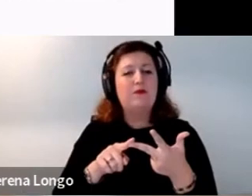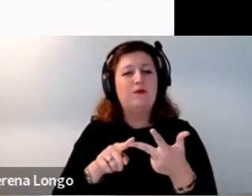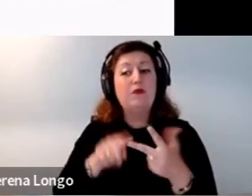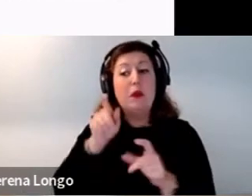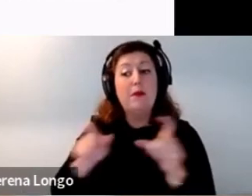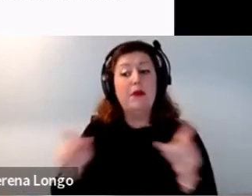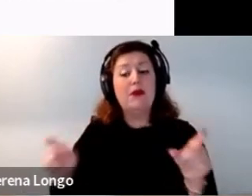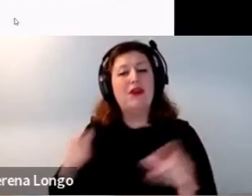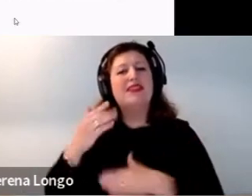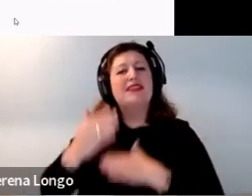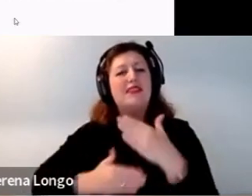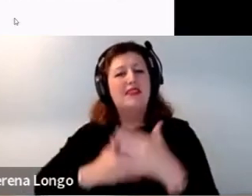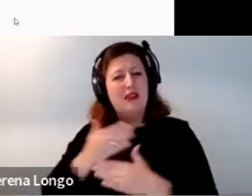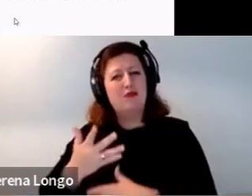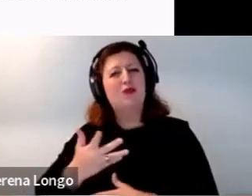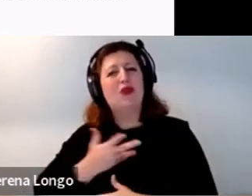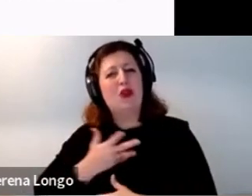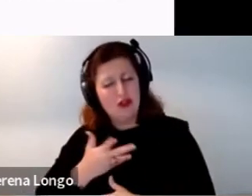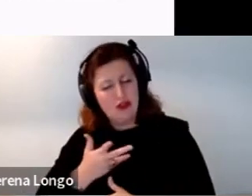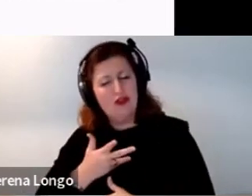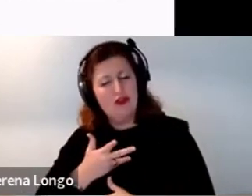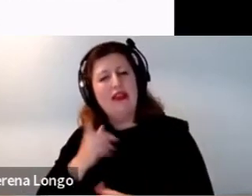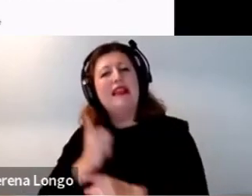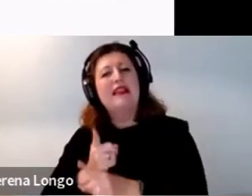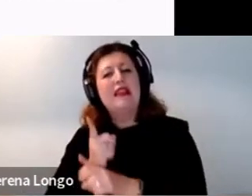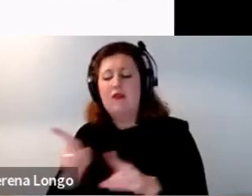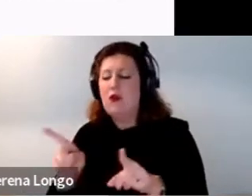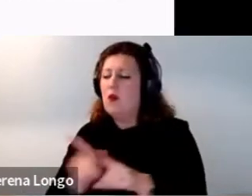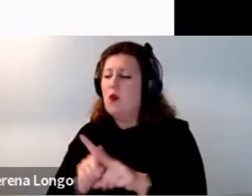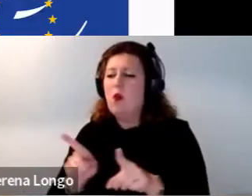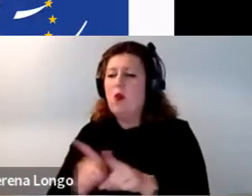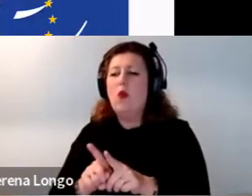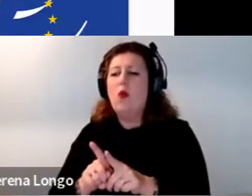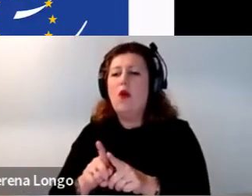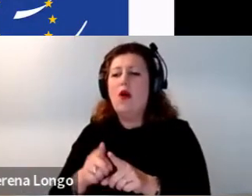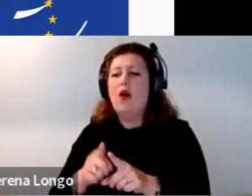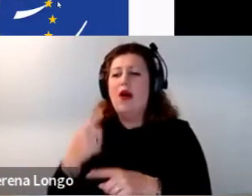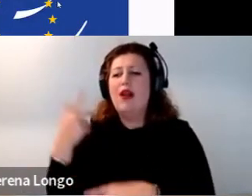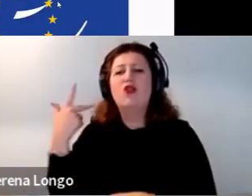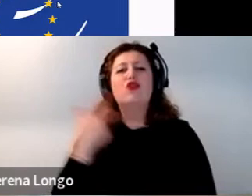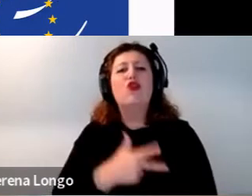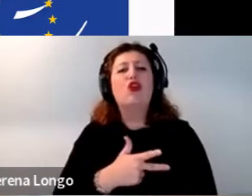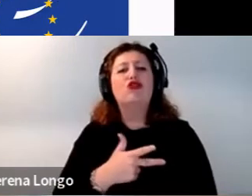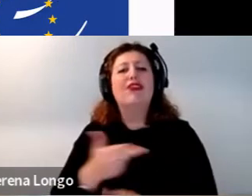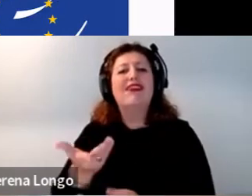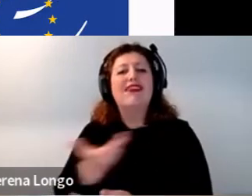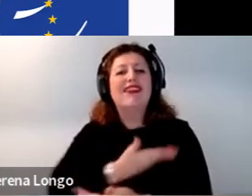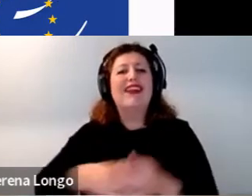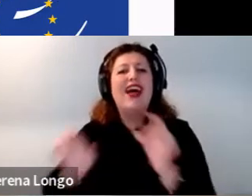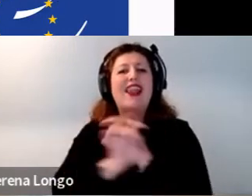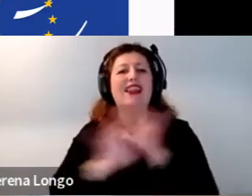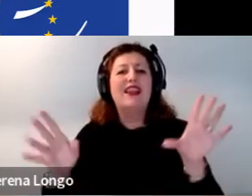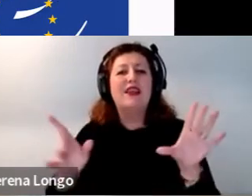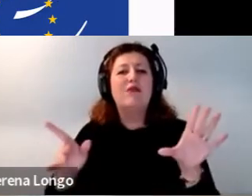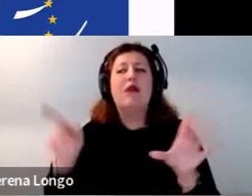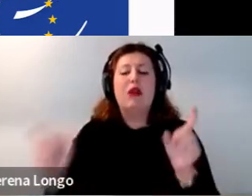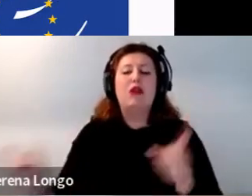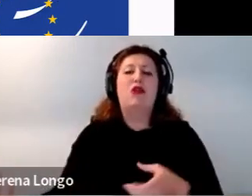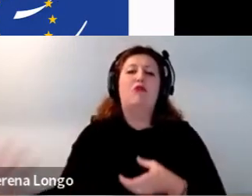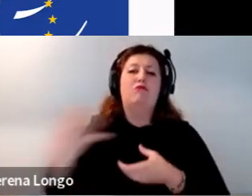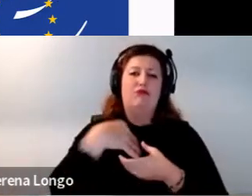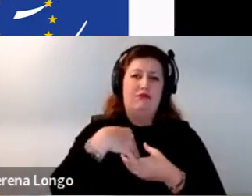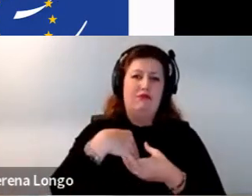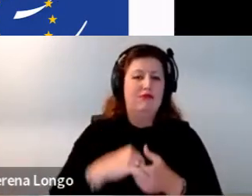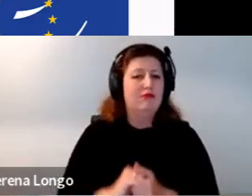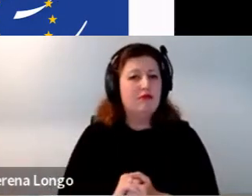con disabilità di partecipare effettivamente a una società libera. A